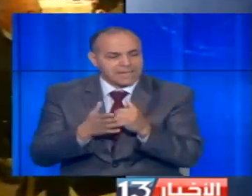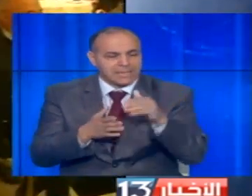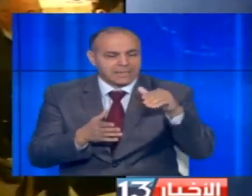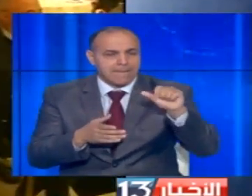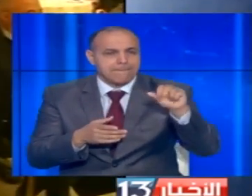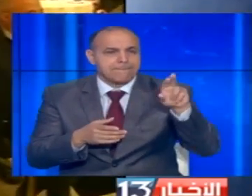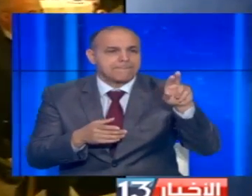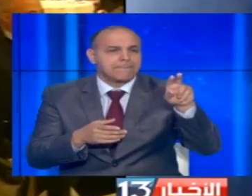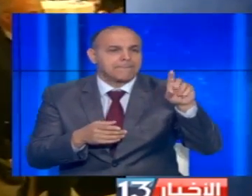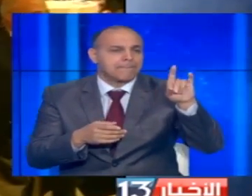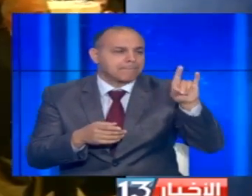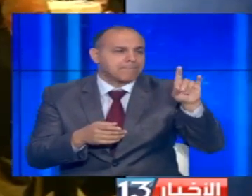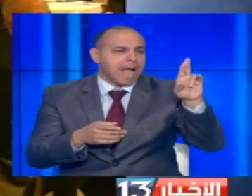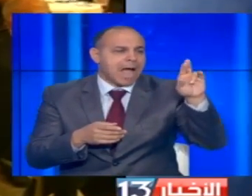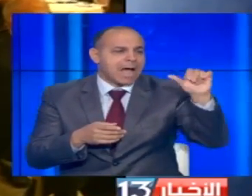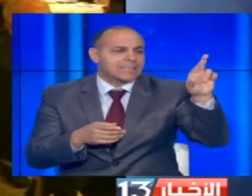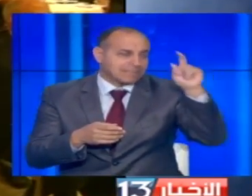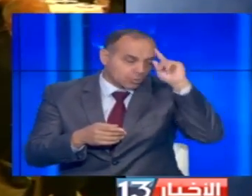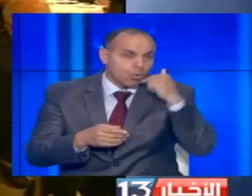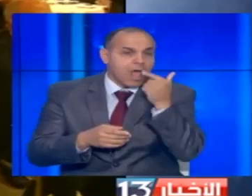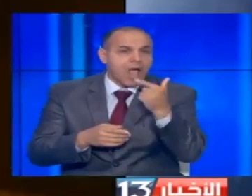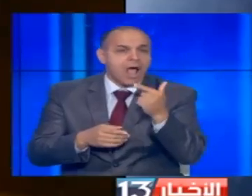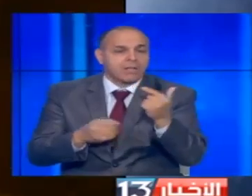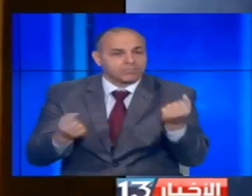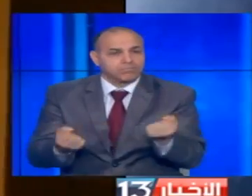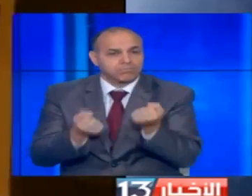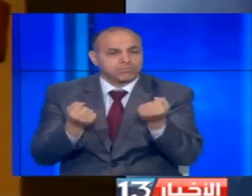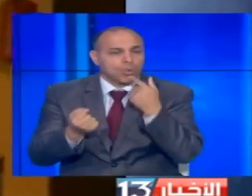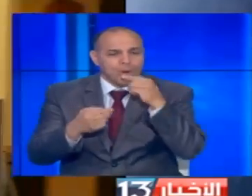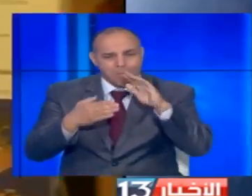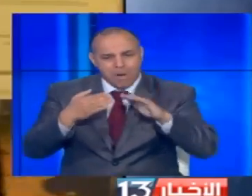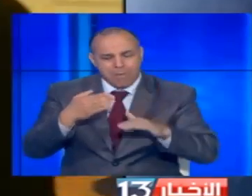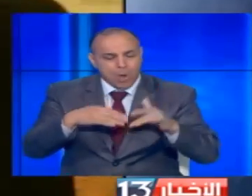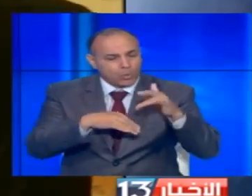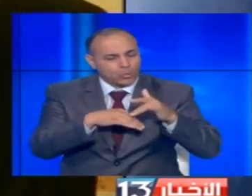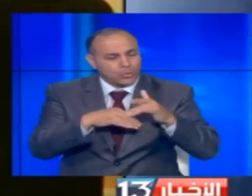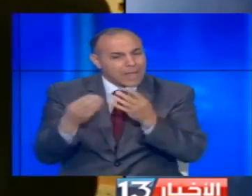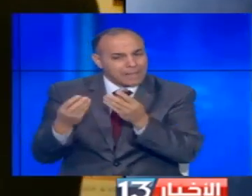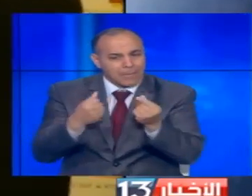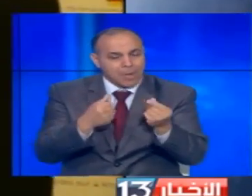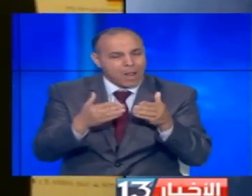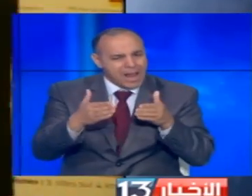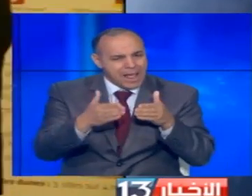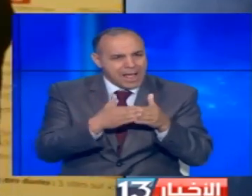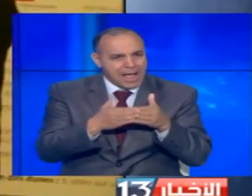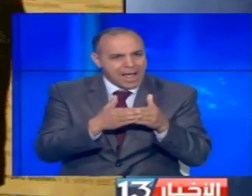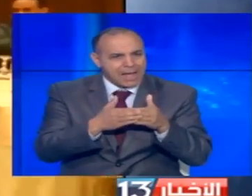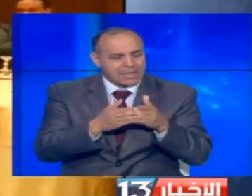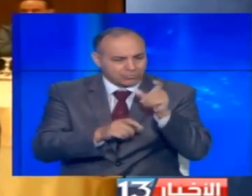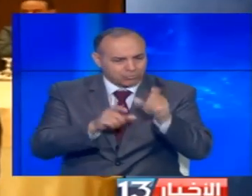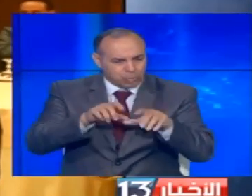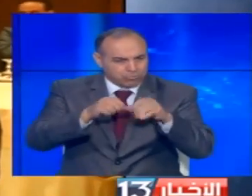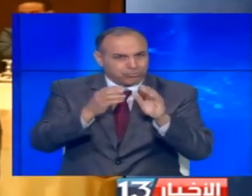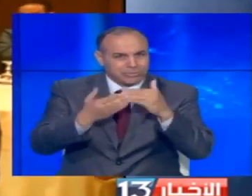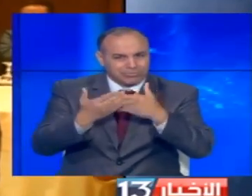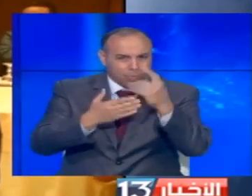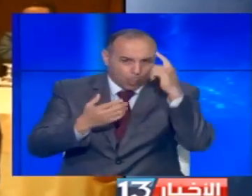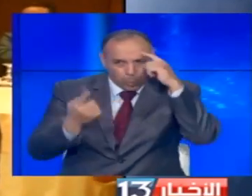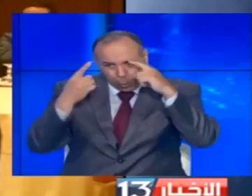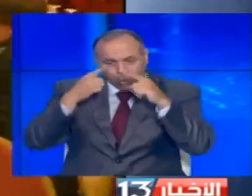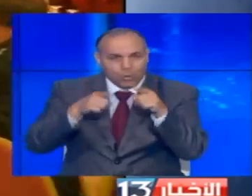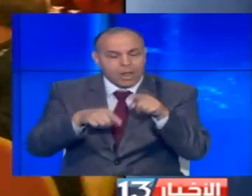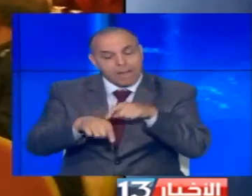اولاد المنطقه وهذا اليوم الاعلمي هو جزء من حمله للتقليص من التهديدات الطبيعيه والحد من التهديدات البشريه عبر تشريك